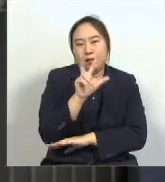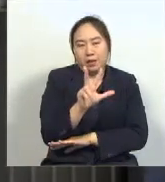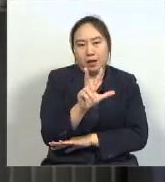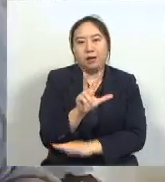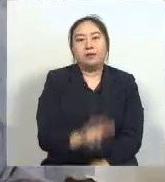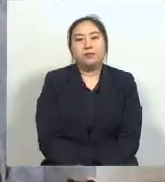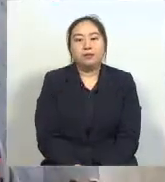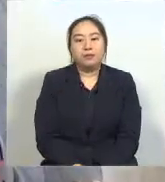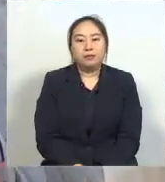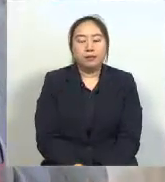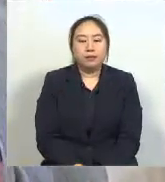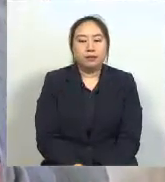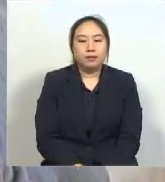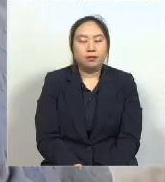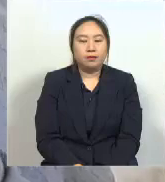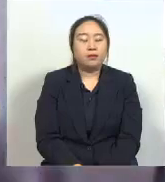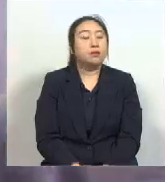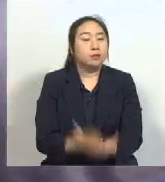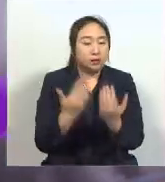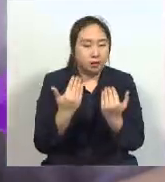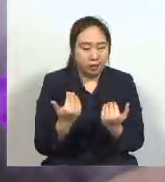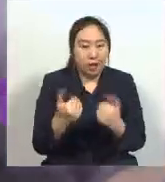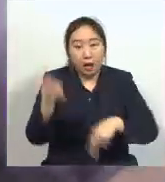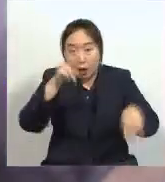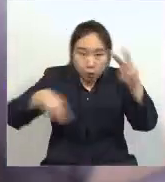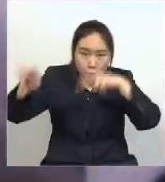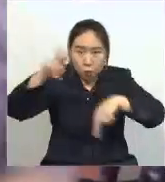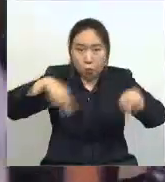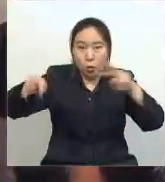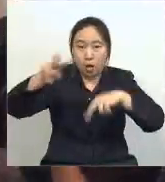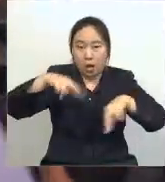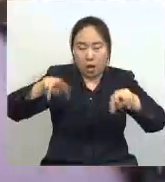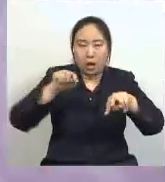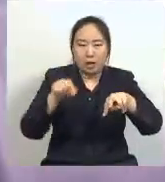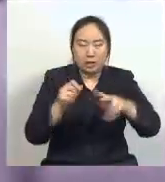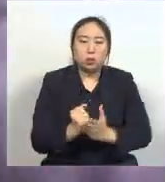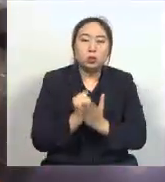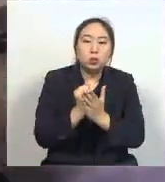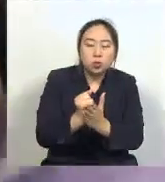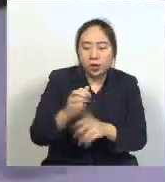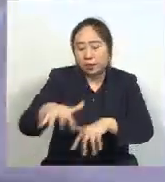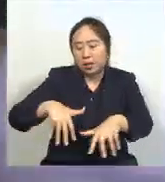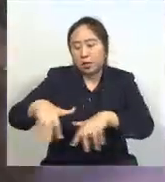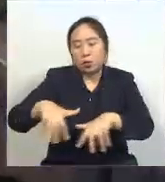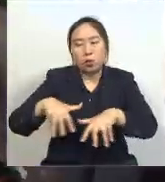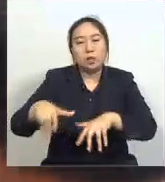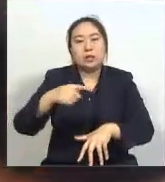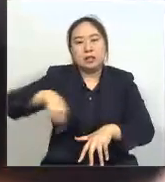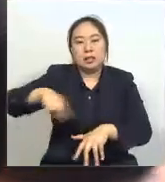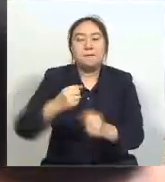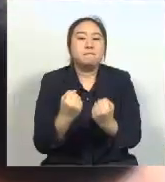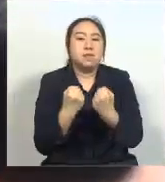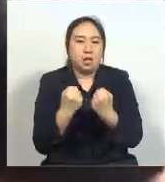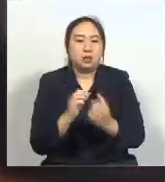าในขณะเดียวกันค่ะในเรื่องของมาตรการรักษาความปลอดภัยนะคะเพื่อสร้างความมั่นใจให้กับประชาชนในพื้น